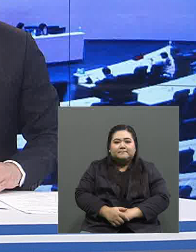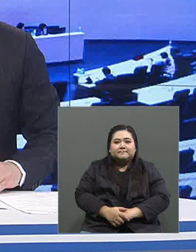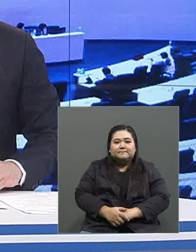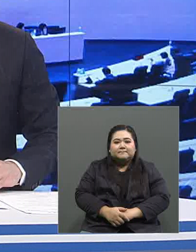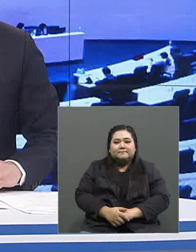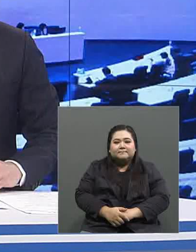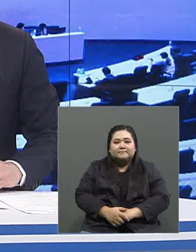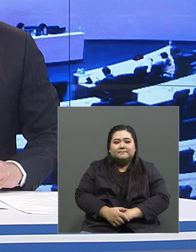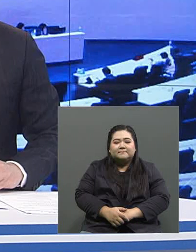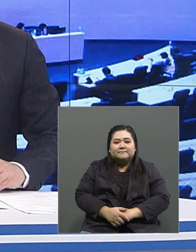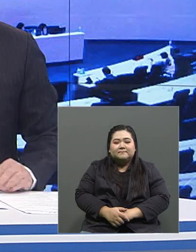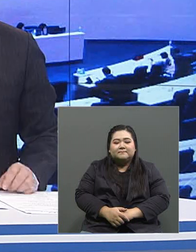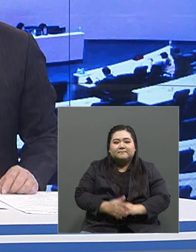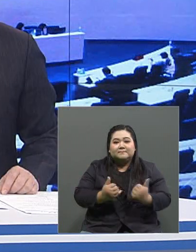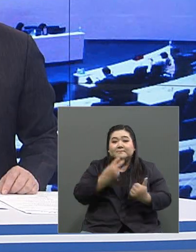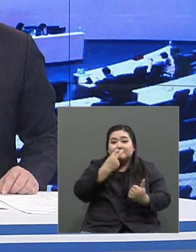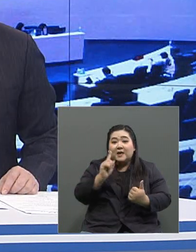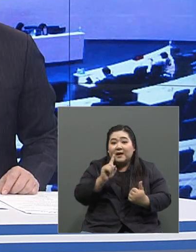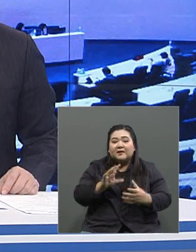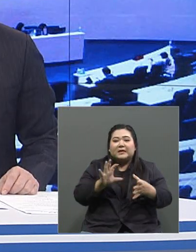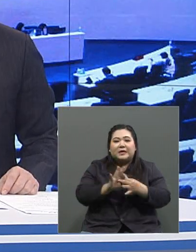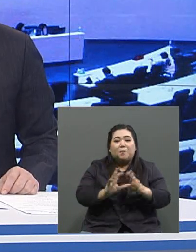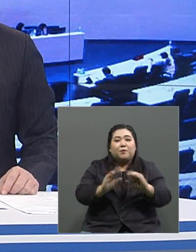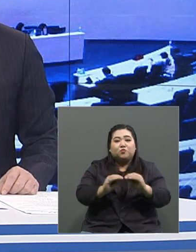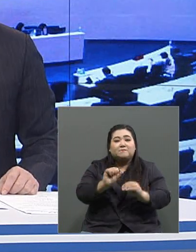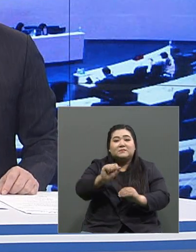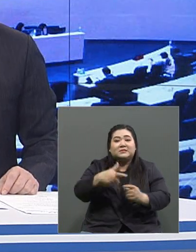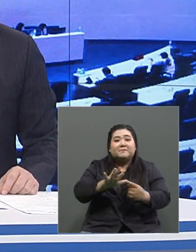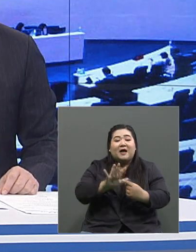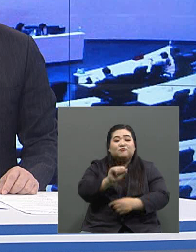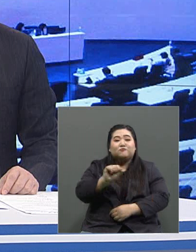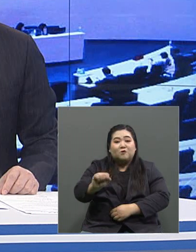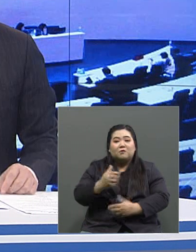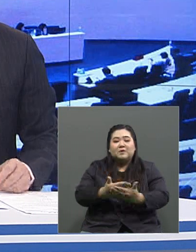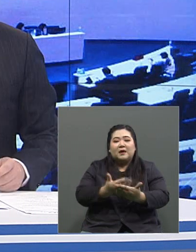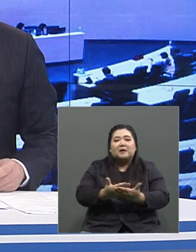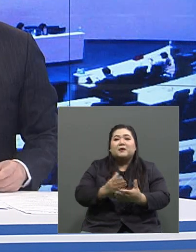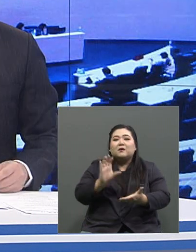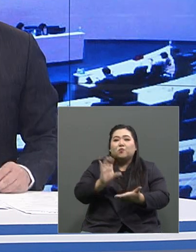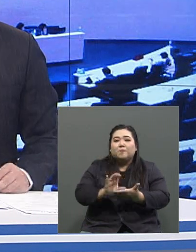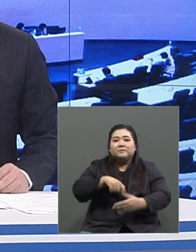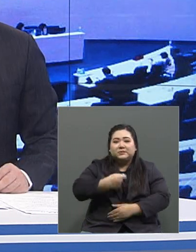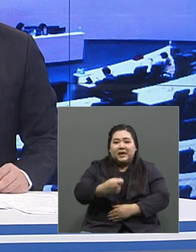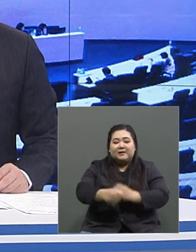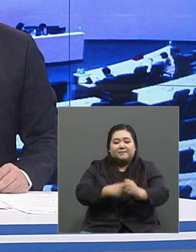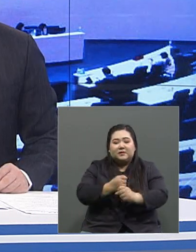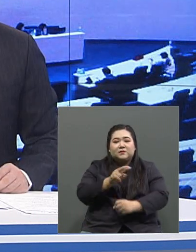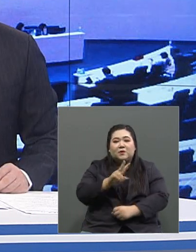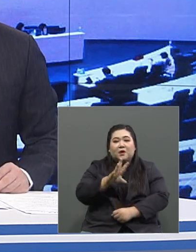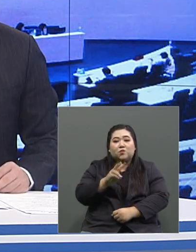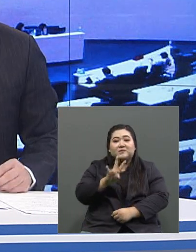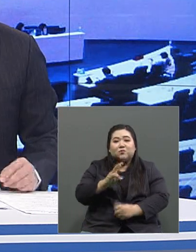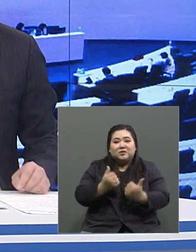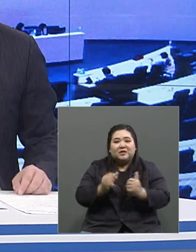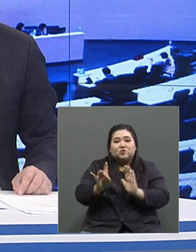และช่วงนี้จะพาคุณผู้ชมนะคะไปติดตามบรรยากาศการประชุมสภานะคะเรื่องของงบประมาณรายจ่ายประจำปี 2567วันสุดท้ายนะคะติดตามได้จากคุณ